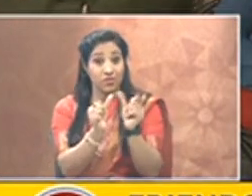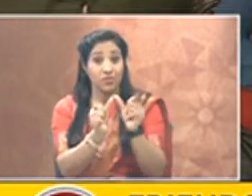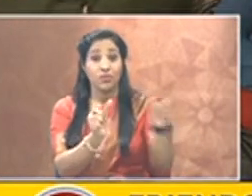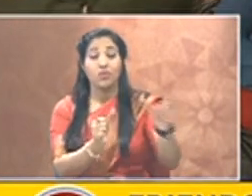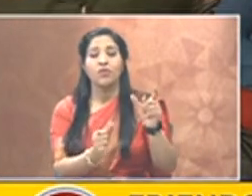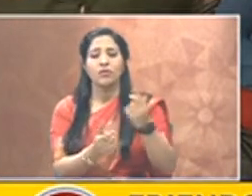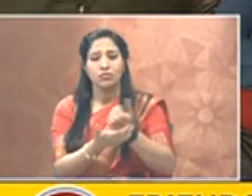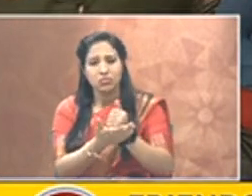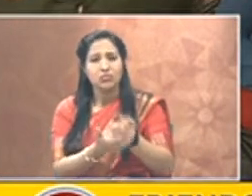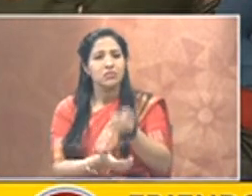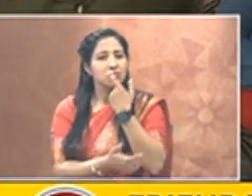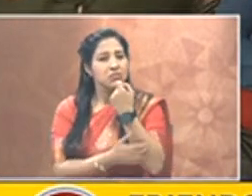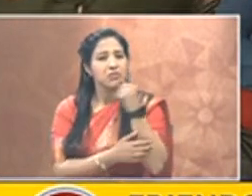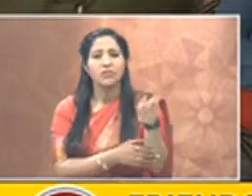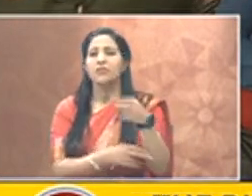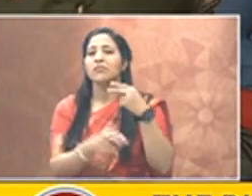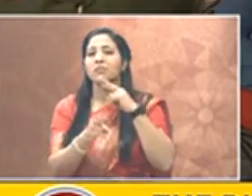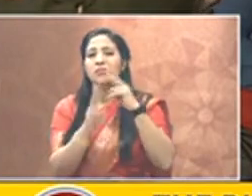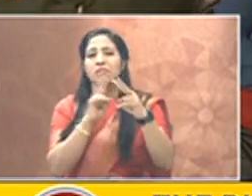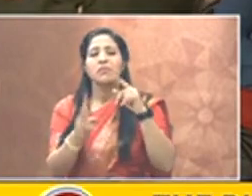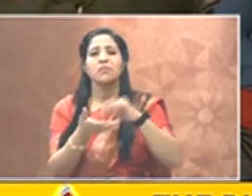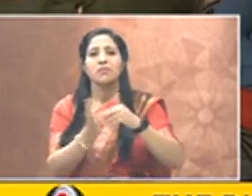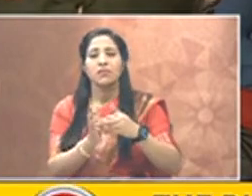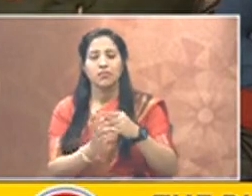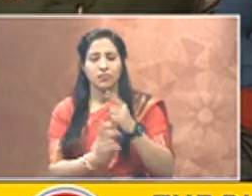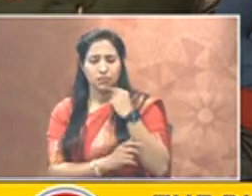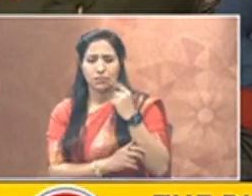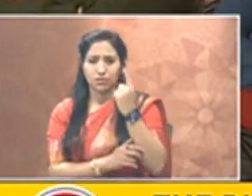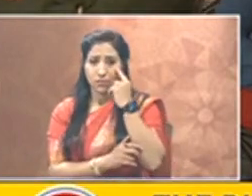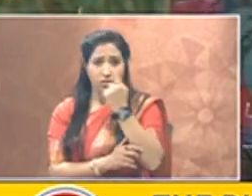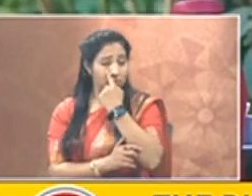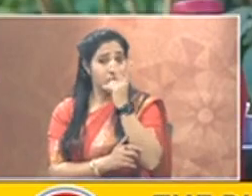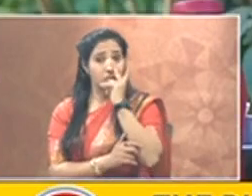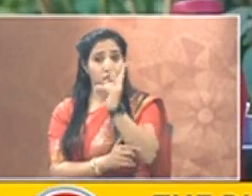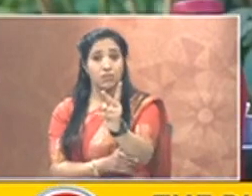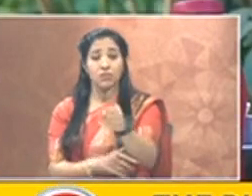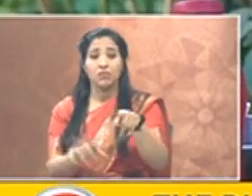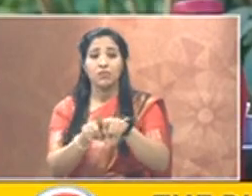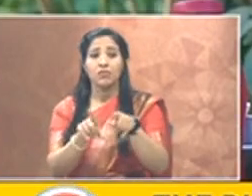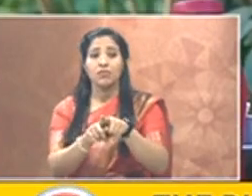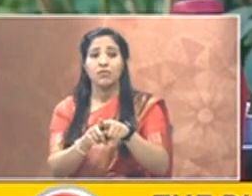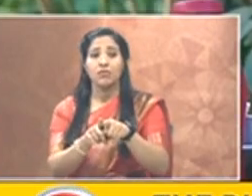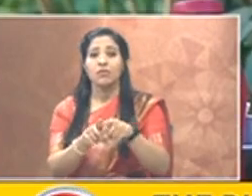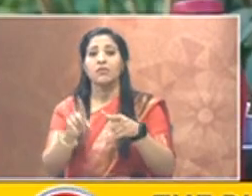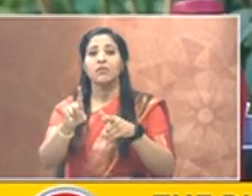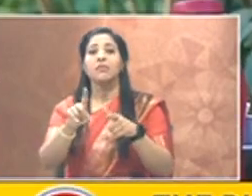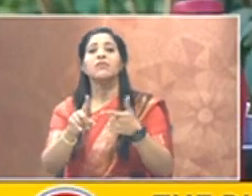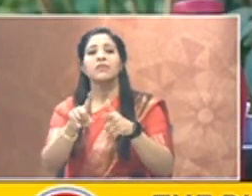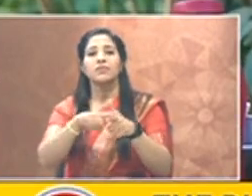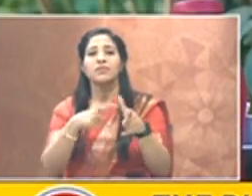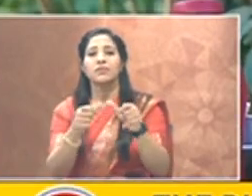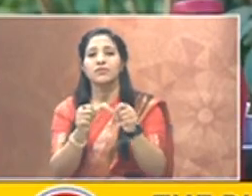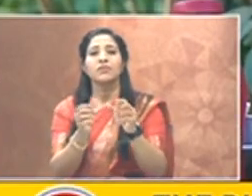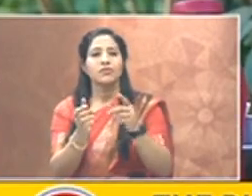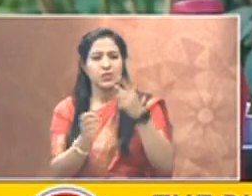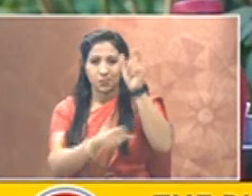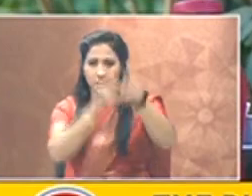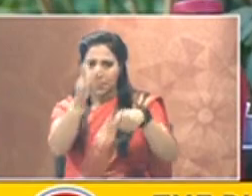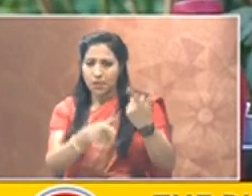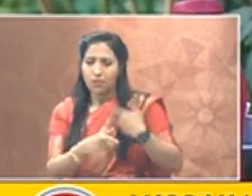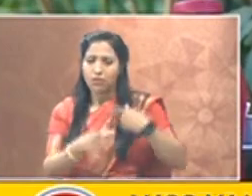की बात कर रहा हूं तो मेरी आंखों के सामने यानुंग जामो लोगों की भी तस्वीर आ